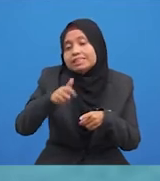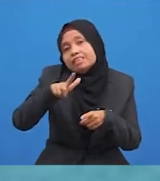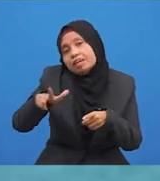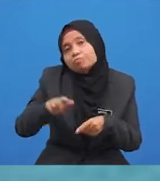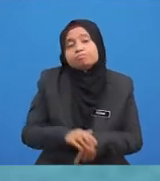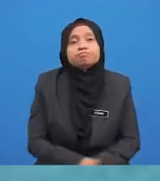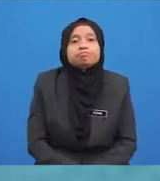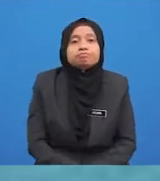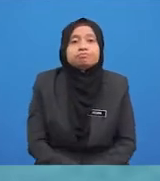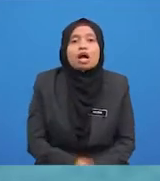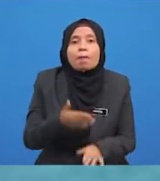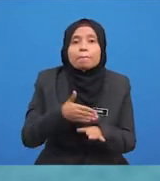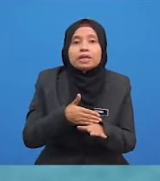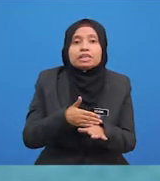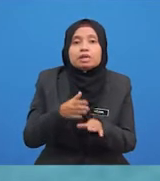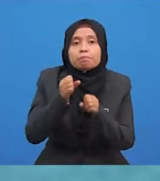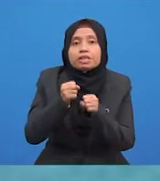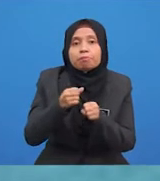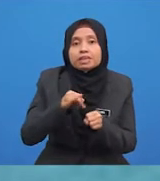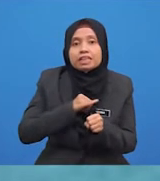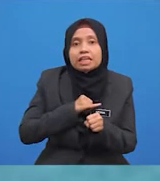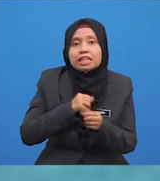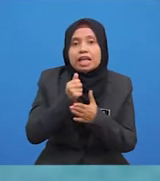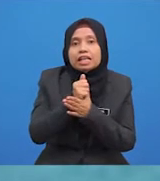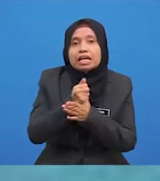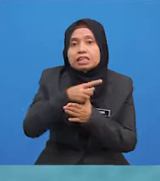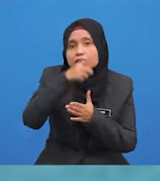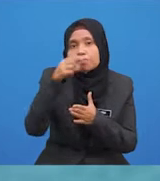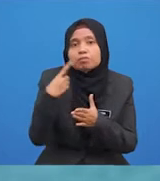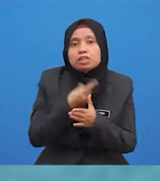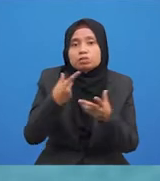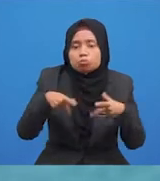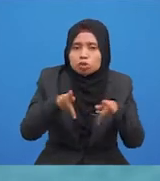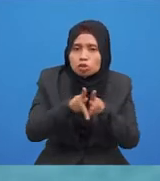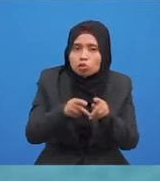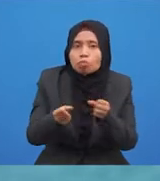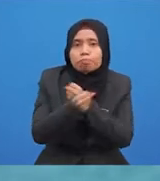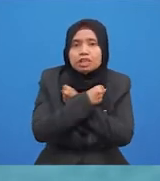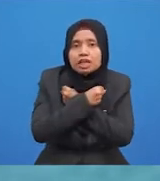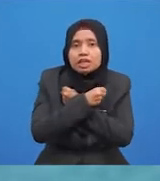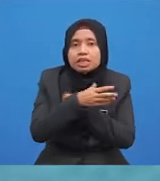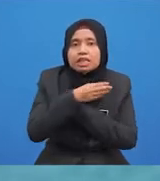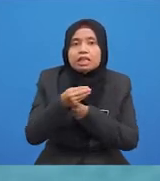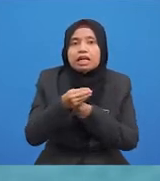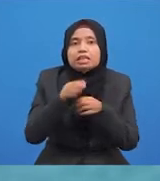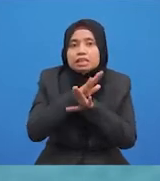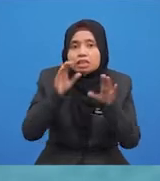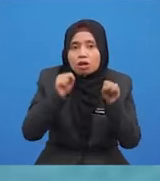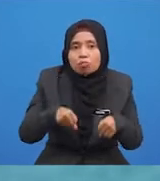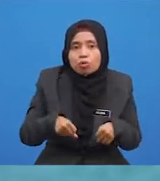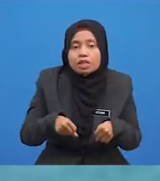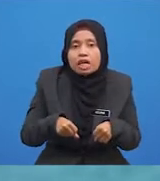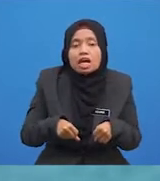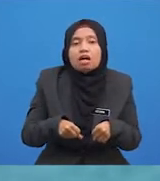ialah pada pendapat saya, antara sebab kita perlu menyayangi dan